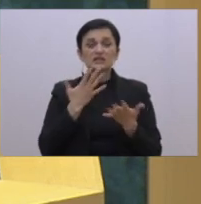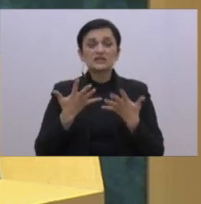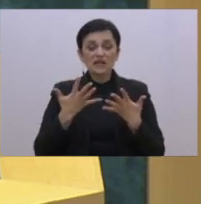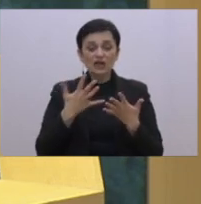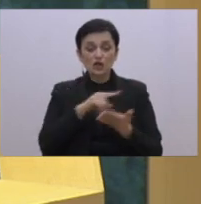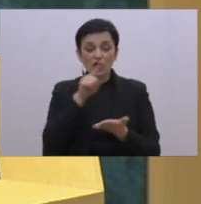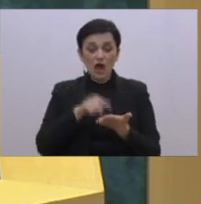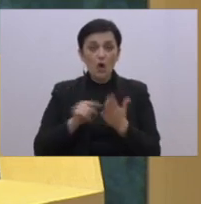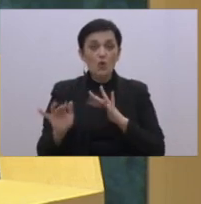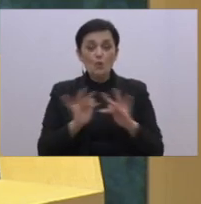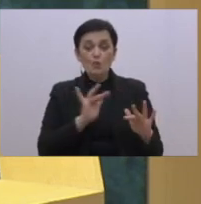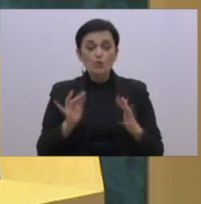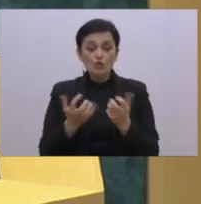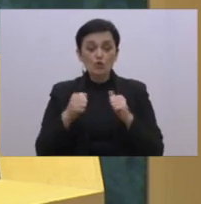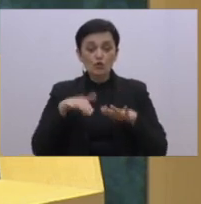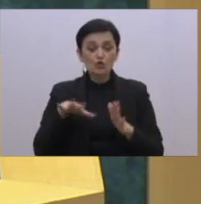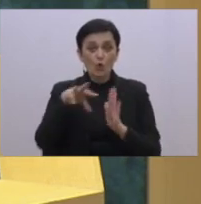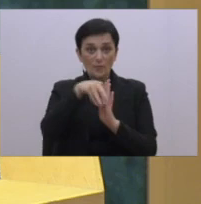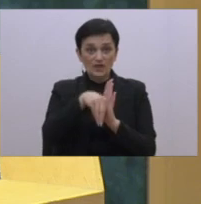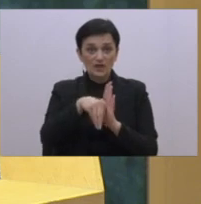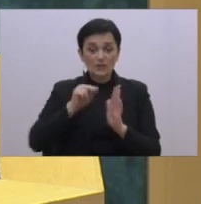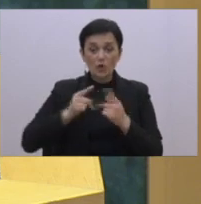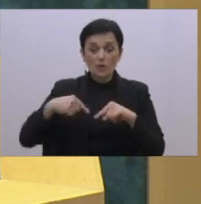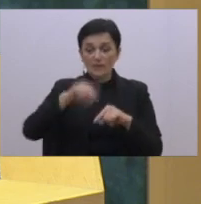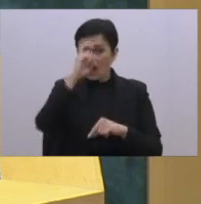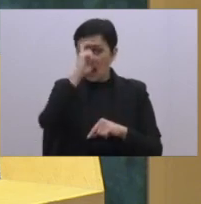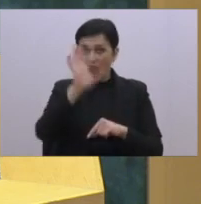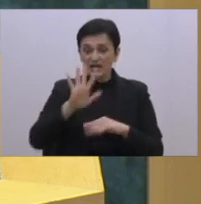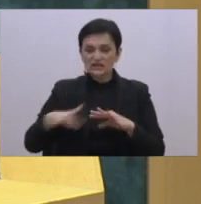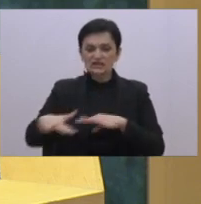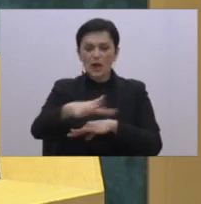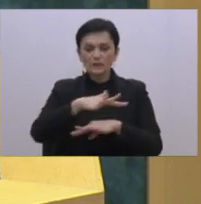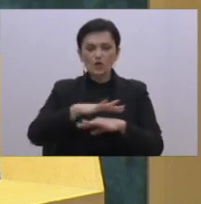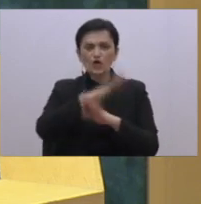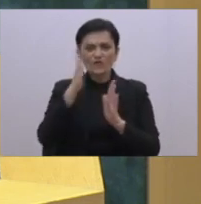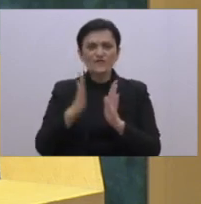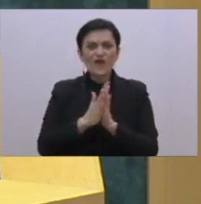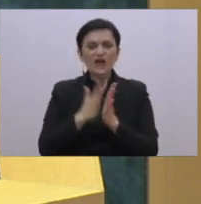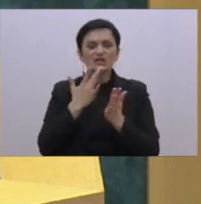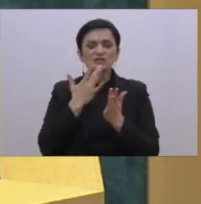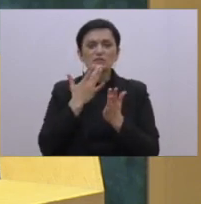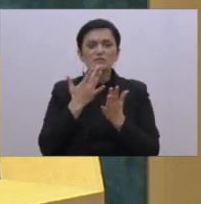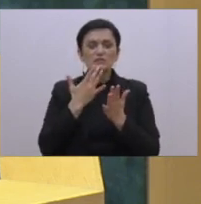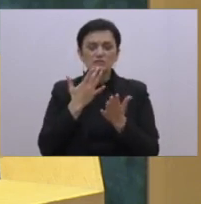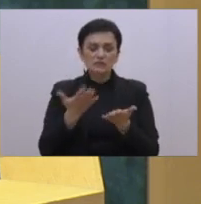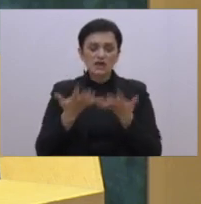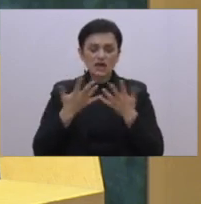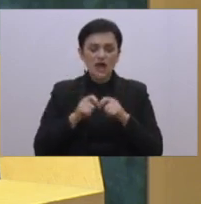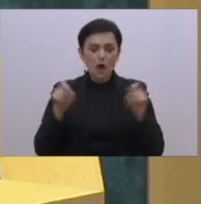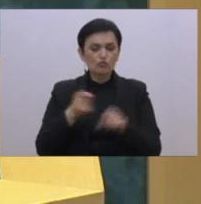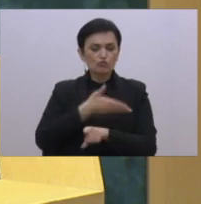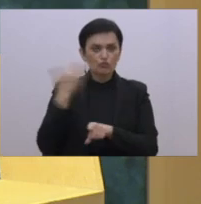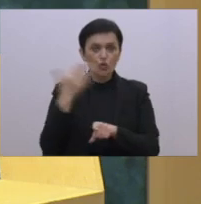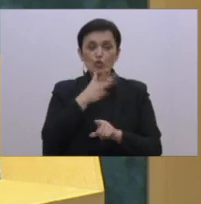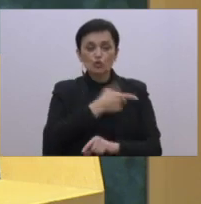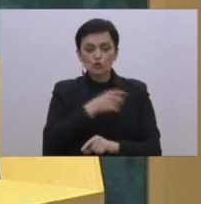მიღების პროცესში ჩართული ინსტიტუციებიდან არასამთავრობო სექტორი ყველაზე გაუმჭვირვალეა. დრომ ასევე ყველას